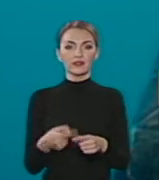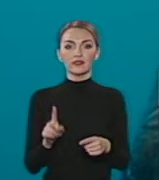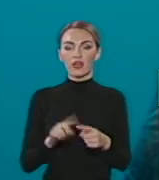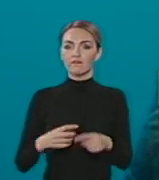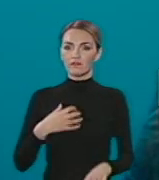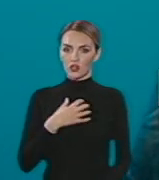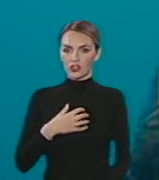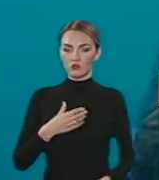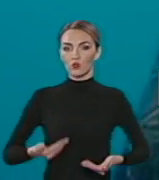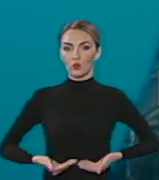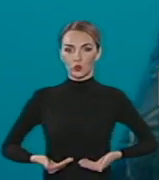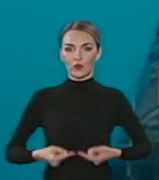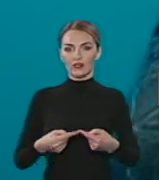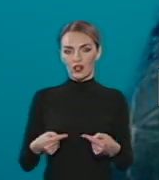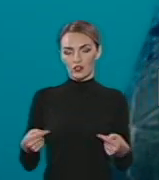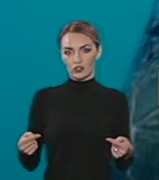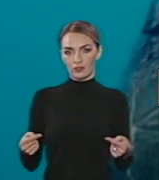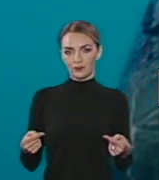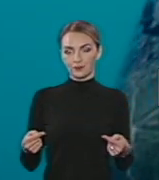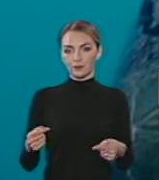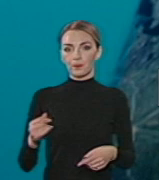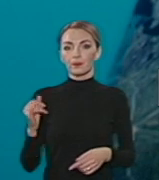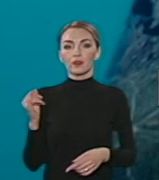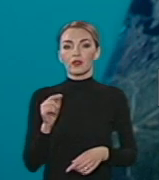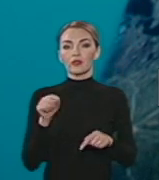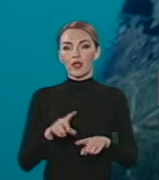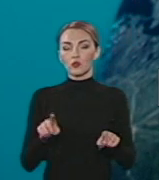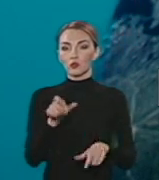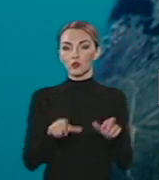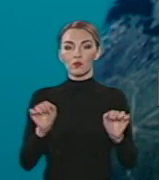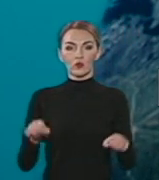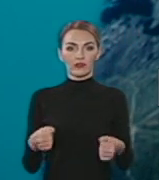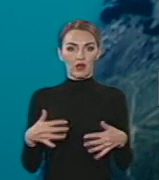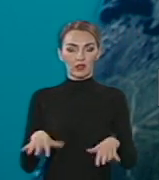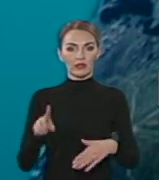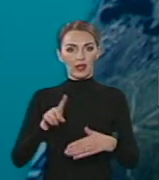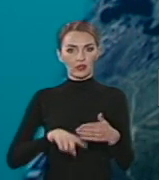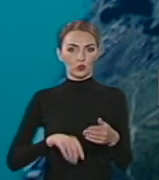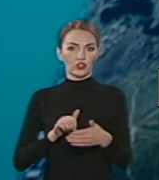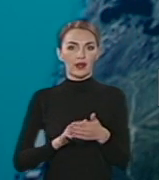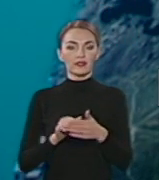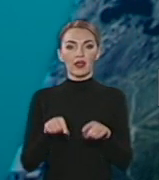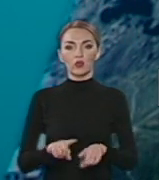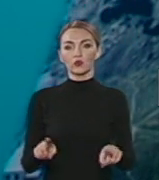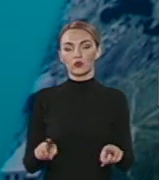це важливі такі побутові речі. І те, що люди можуть втратити надії через те,